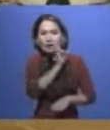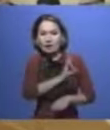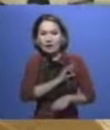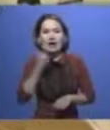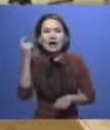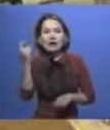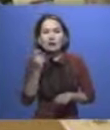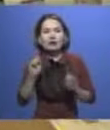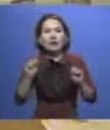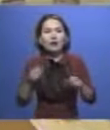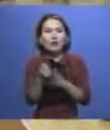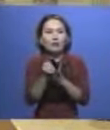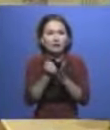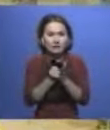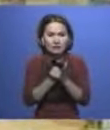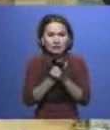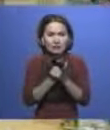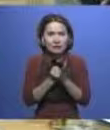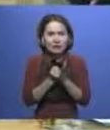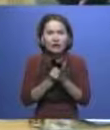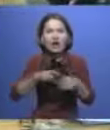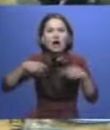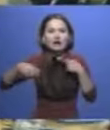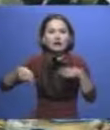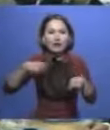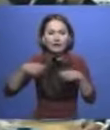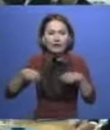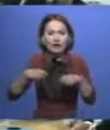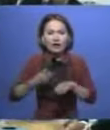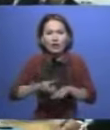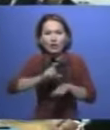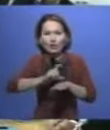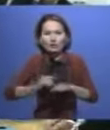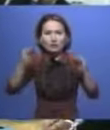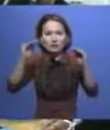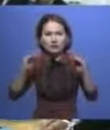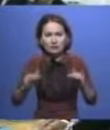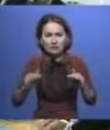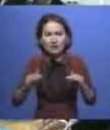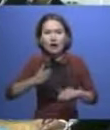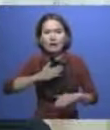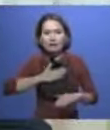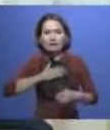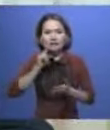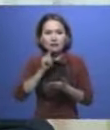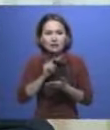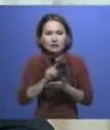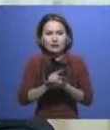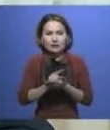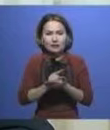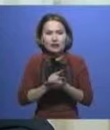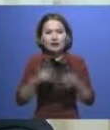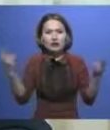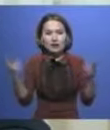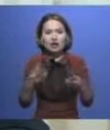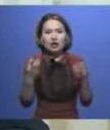потенциал. Номенклатура товара очень узкая, поэтому межправительственной комиссии нашим правительством надо